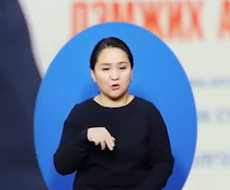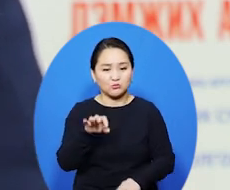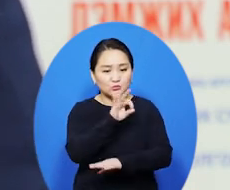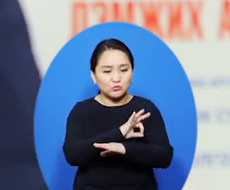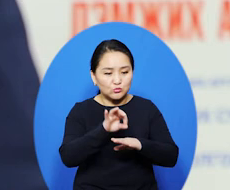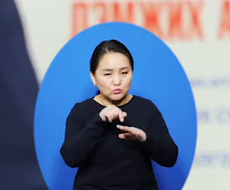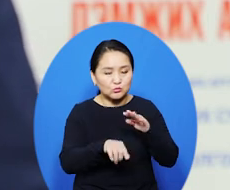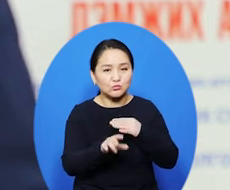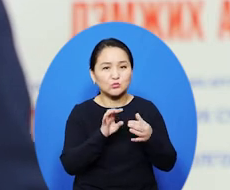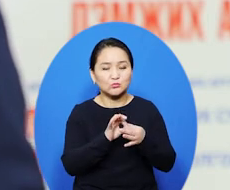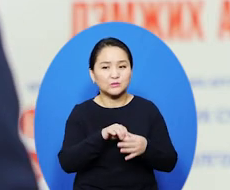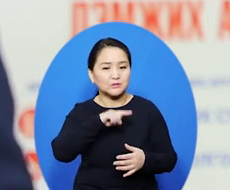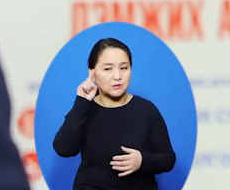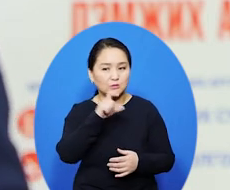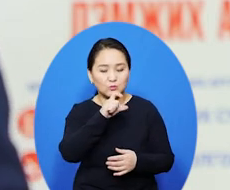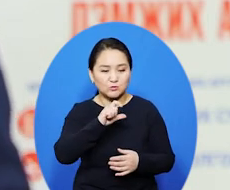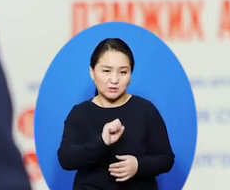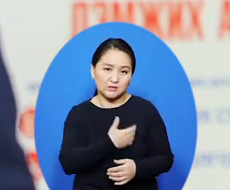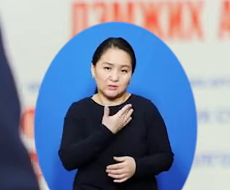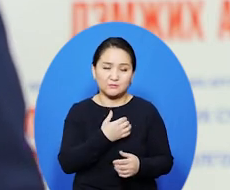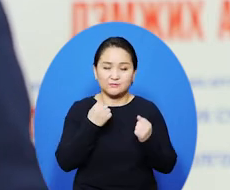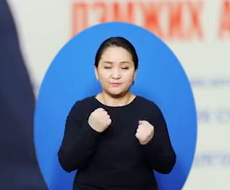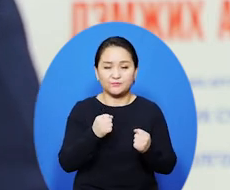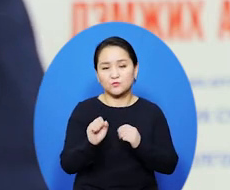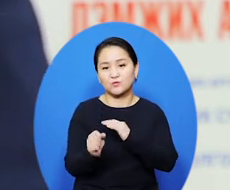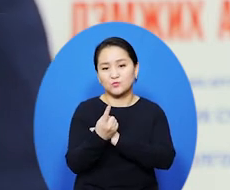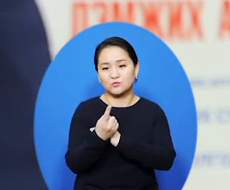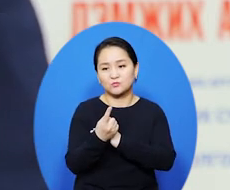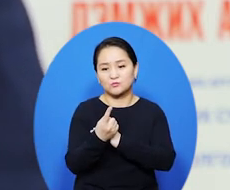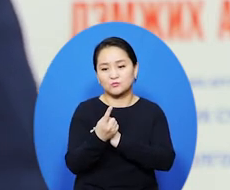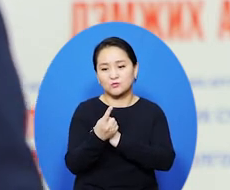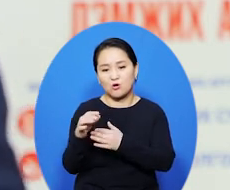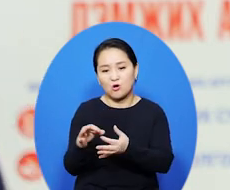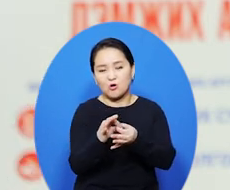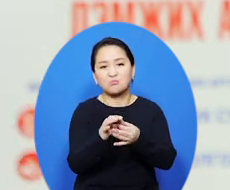хүрээнд залуучуудын идэвхтэй чармайлт. За тэгээд онцлог болон цар хүрээ ямар байна?